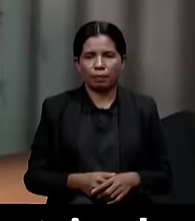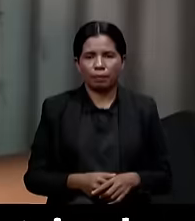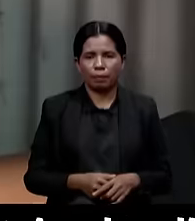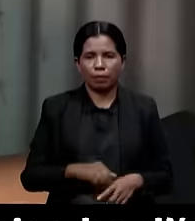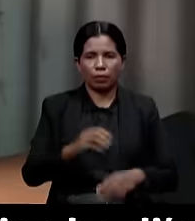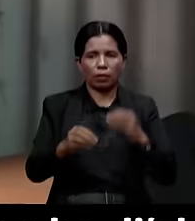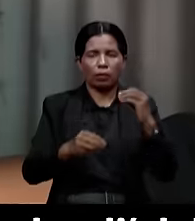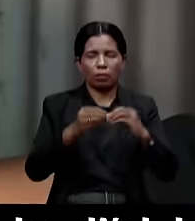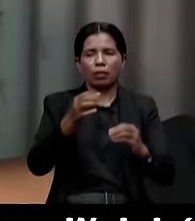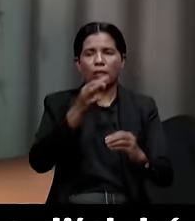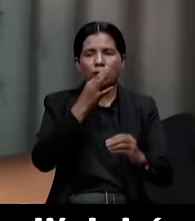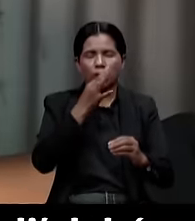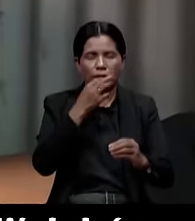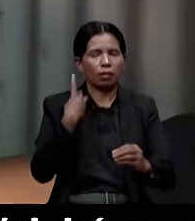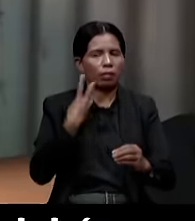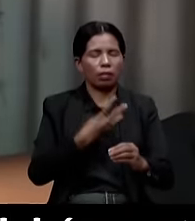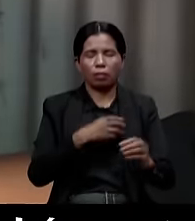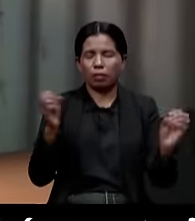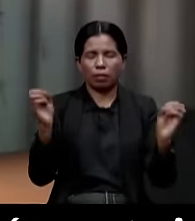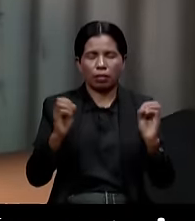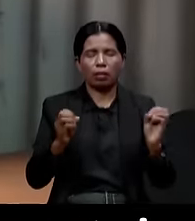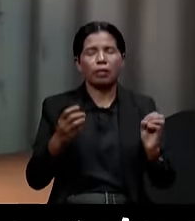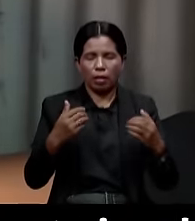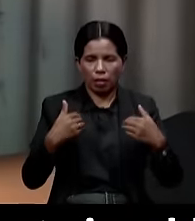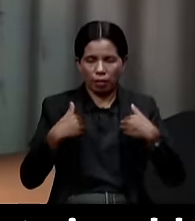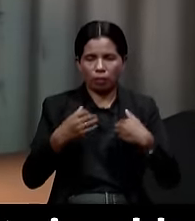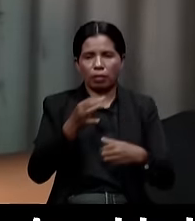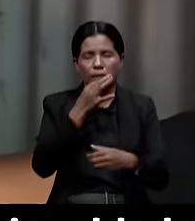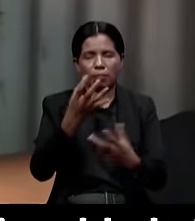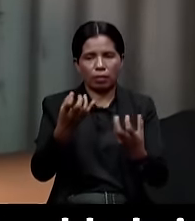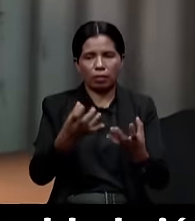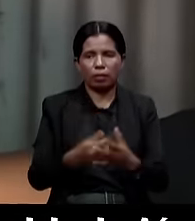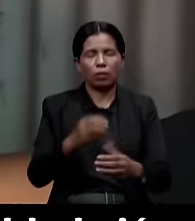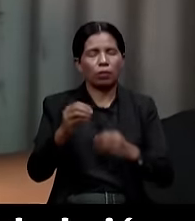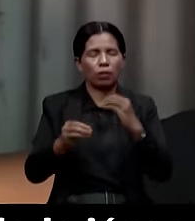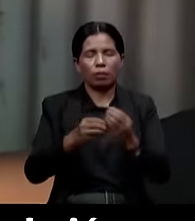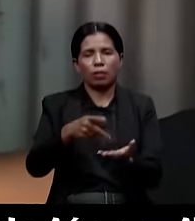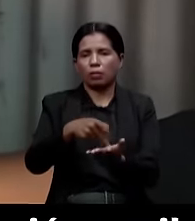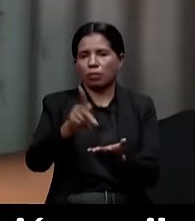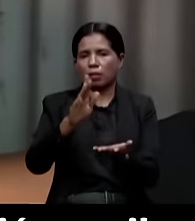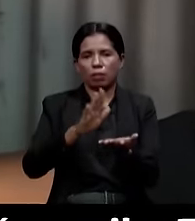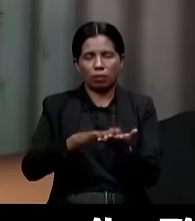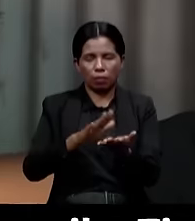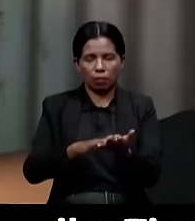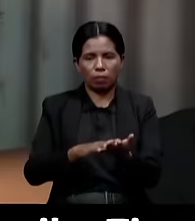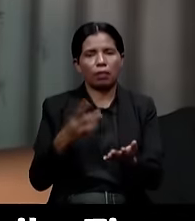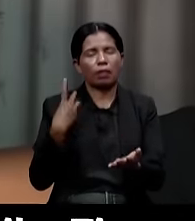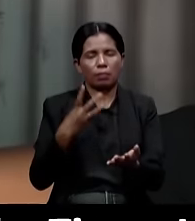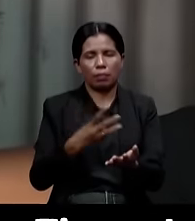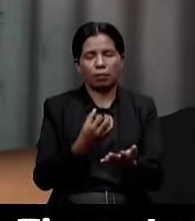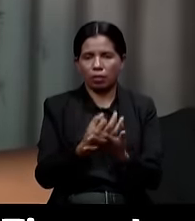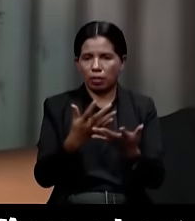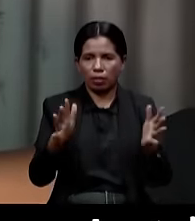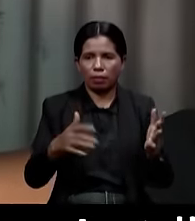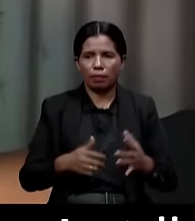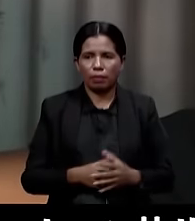Kona bahan ni amila falta sa kona ba eskola amitus tumase